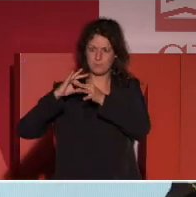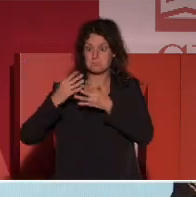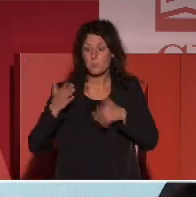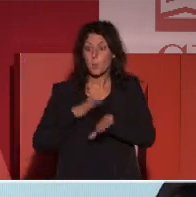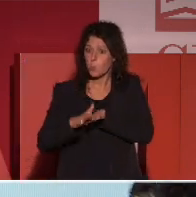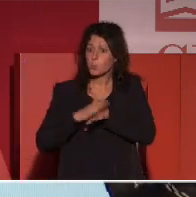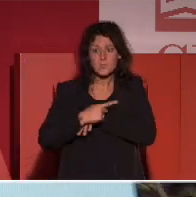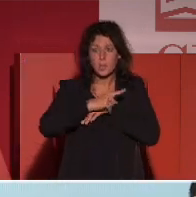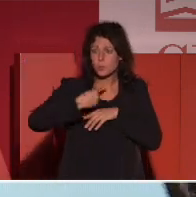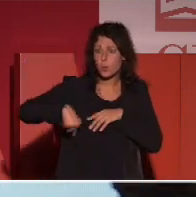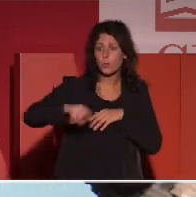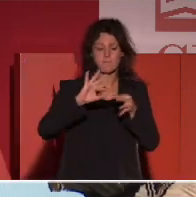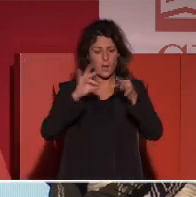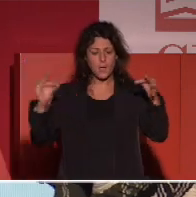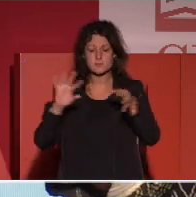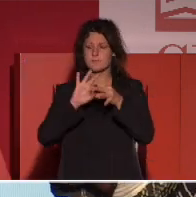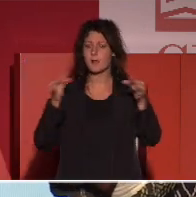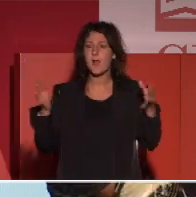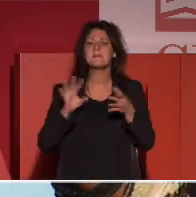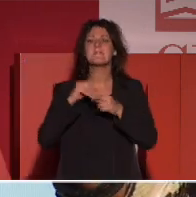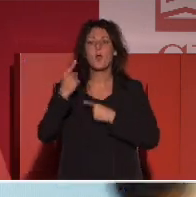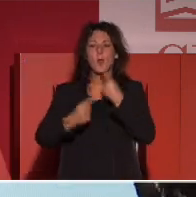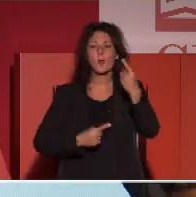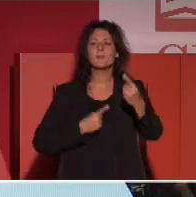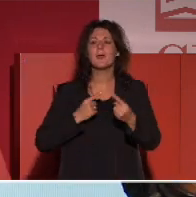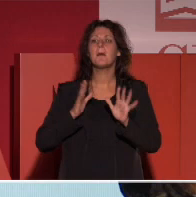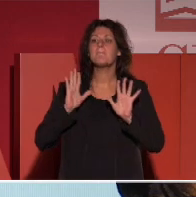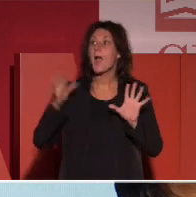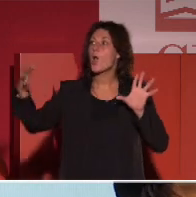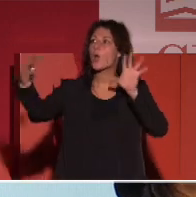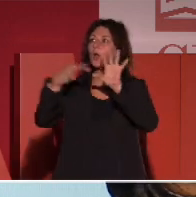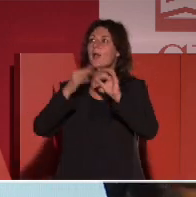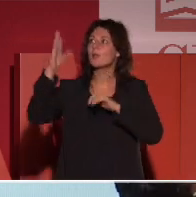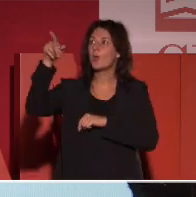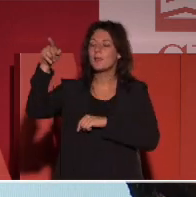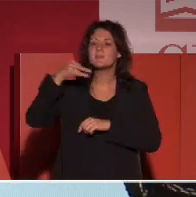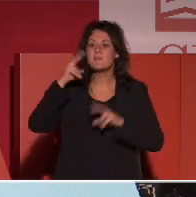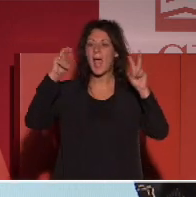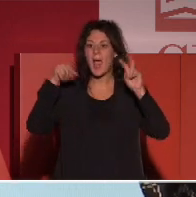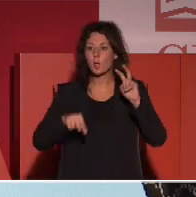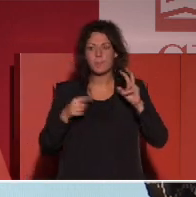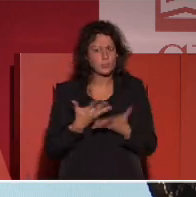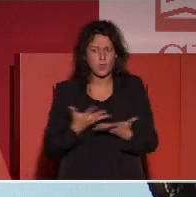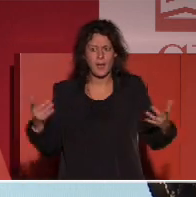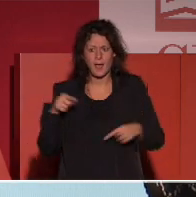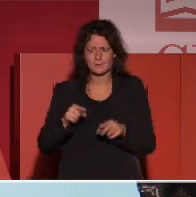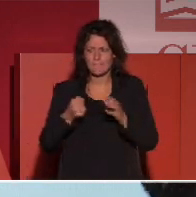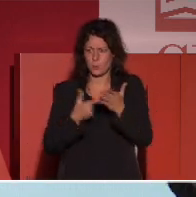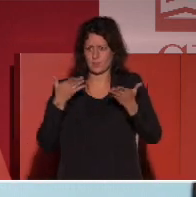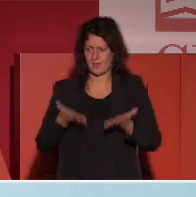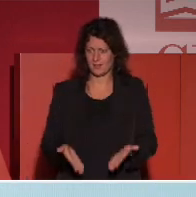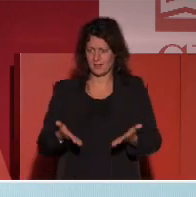quelli che sono i grandissimi temi del pianeta e non ce lo possiamo più permettere non conta la nostra percezione individuale